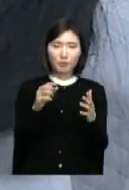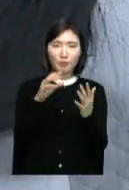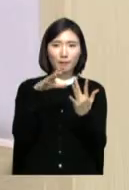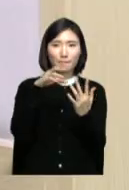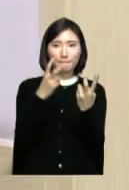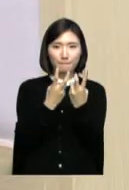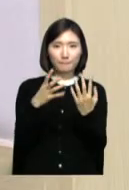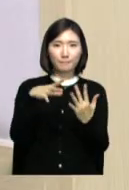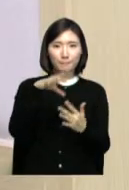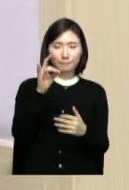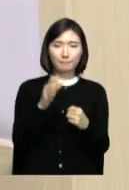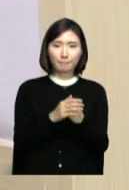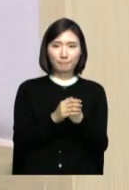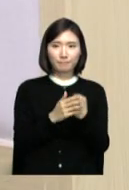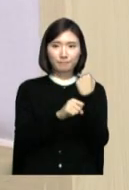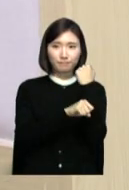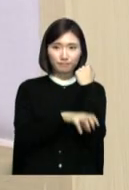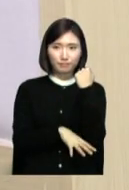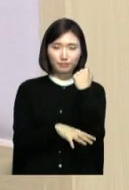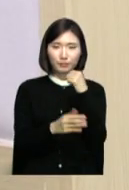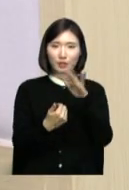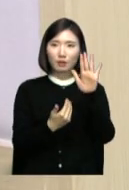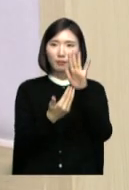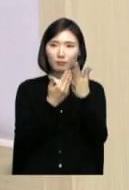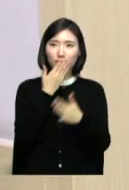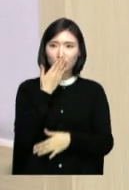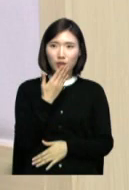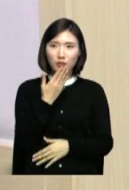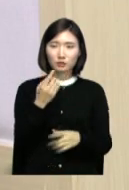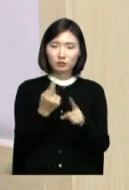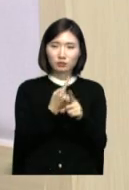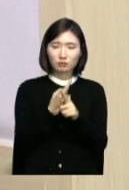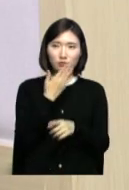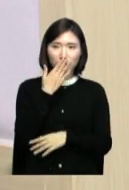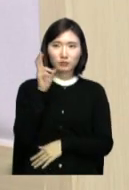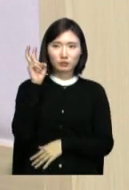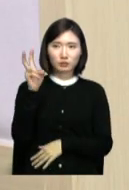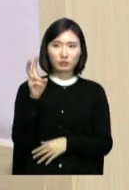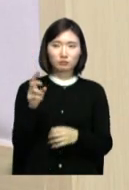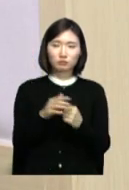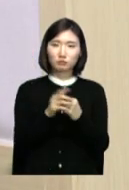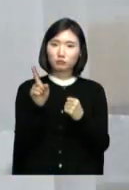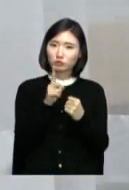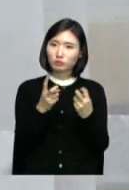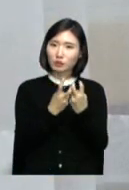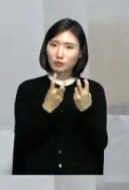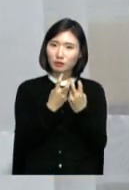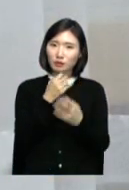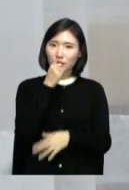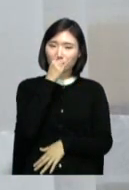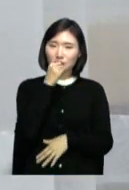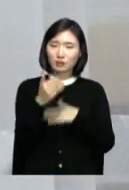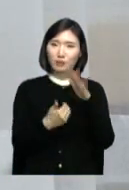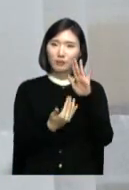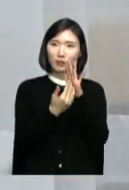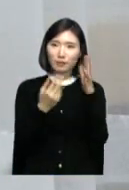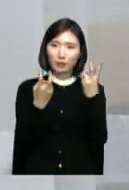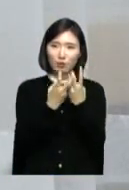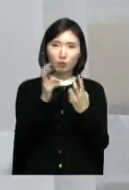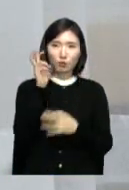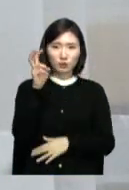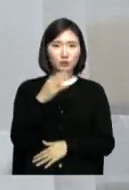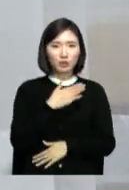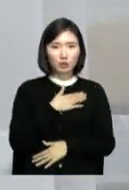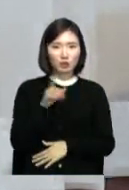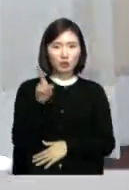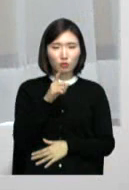사용합니다 그럼 이제 근본적으로 이제 예방을 할 수 있어야 이제 치료를 할 수 있을 텐데요 어떤 예방법이 있을까요 일단 예방법 역시 혹시나